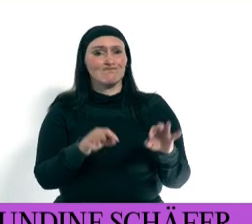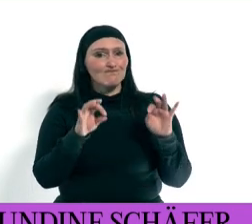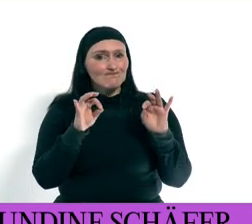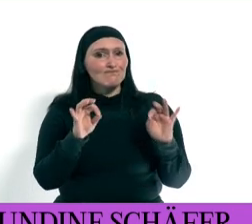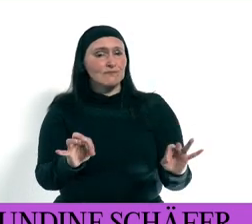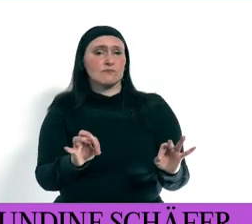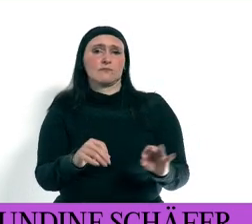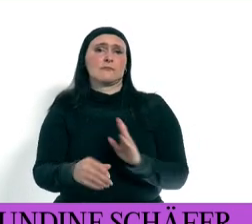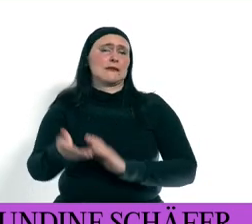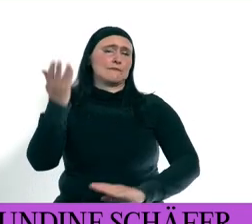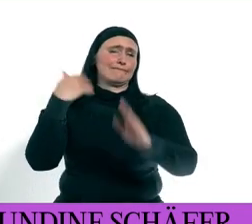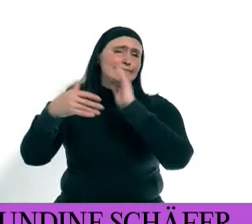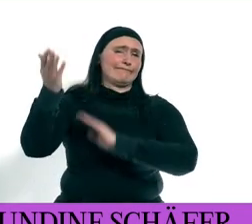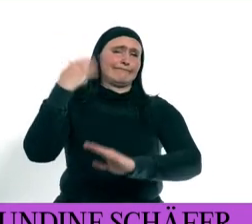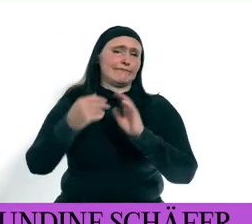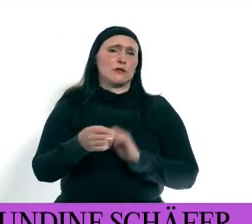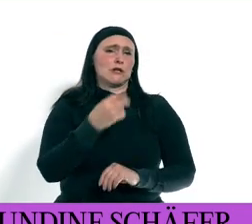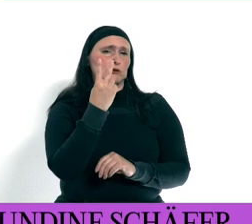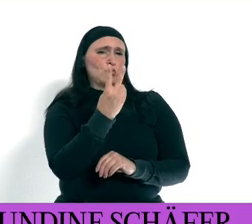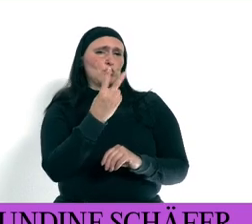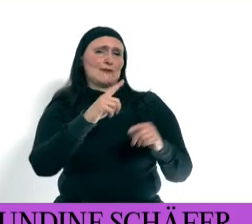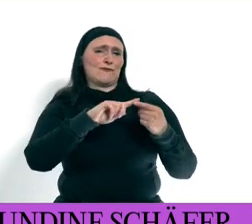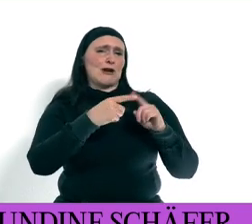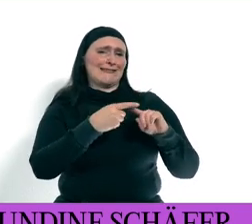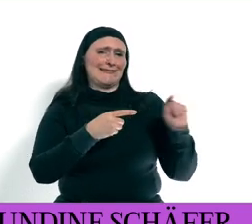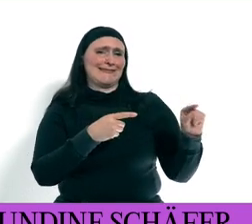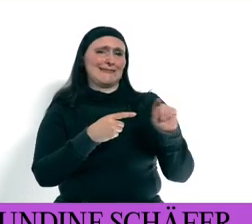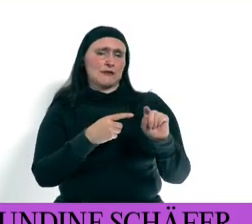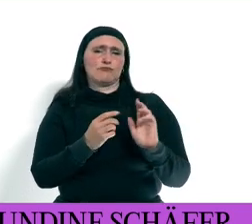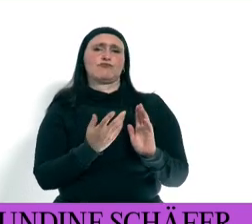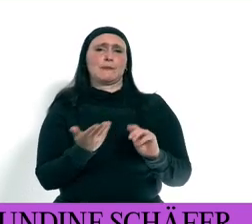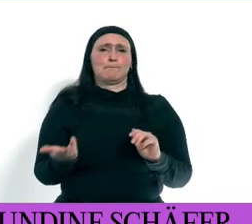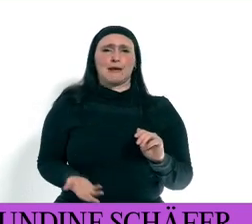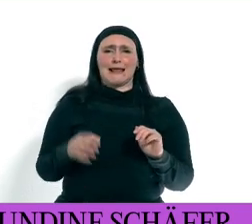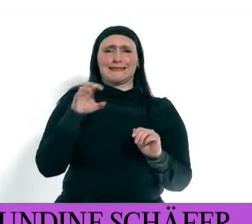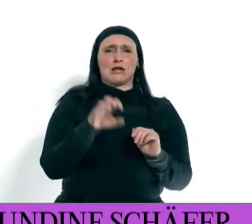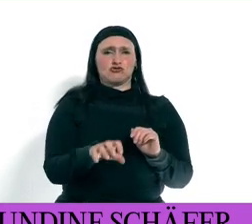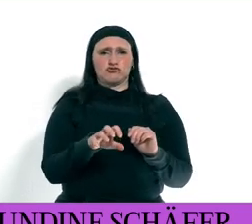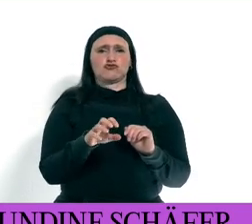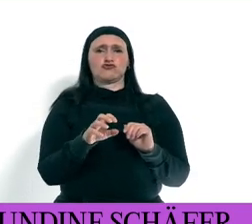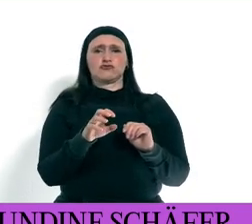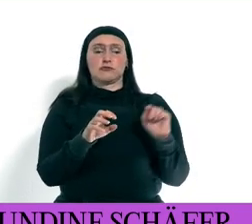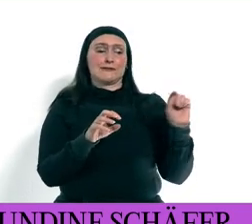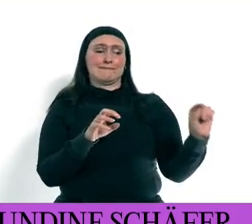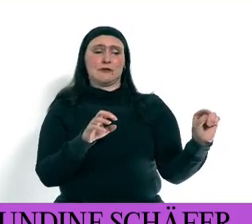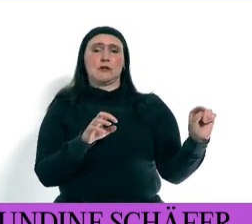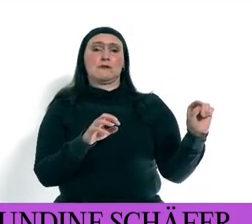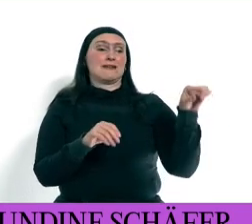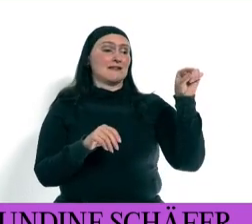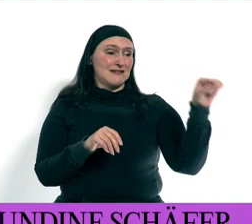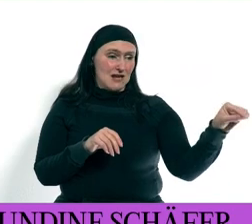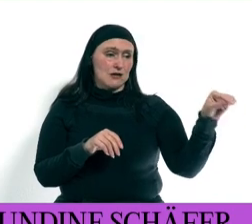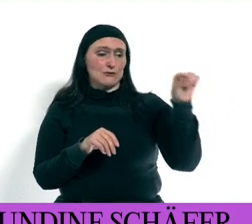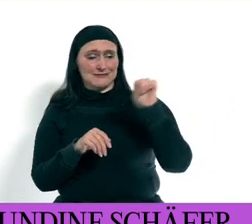like, artists and spaces also. Wir hatten zum Glück Kontakt zu einigen Kunstorten